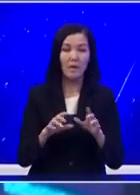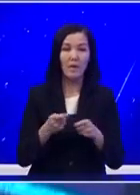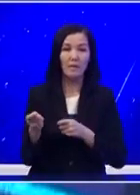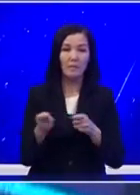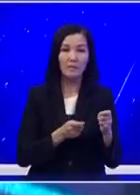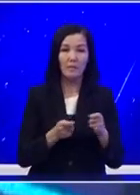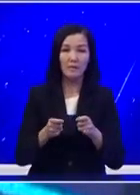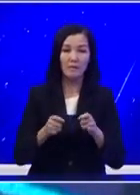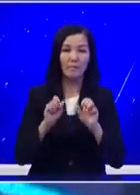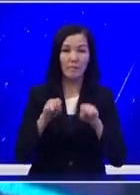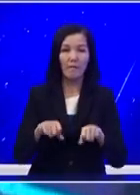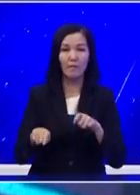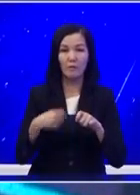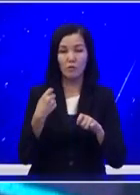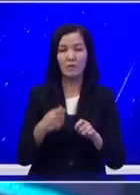административных правонарушениях.